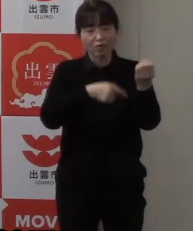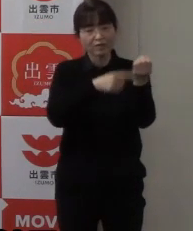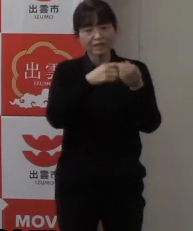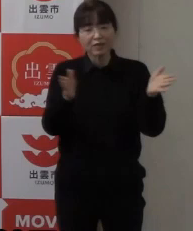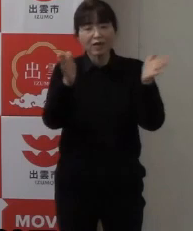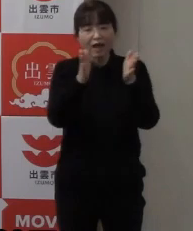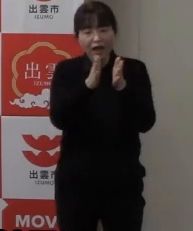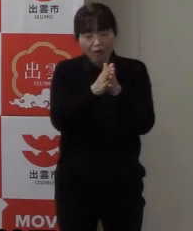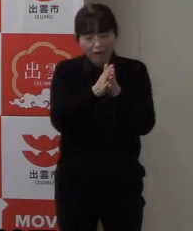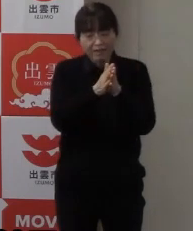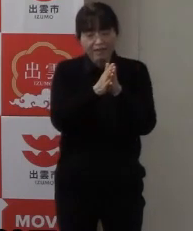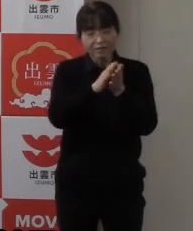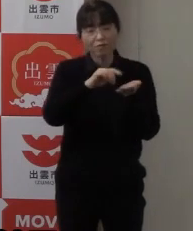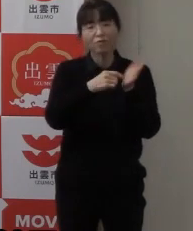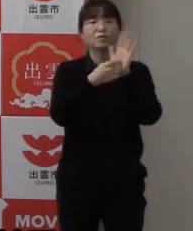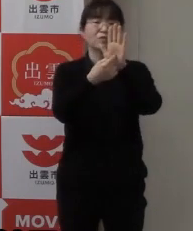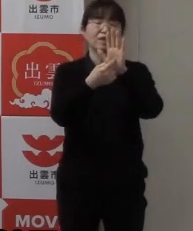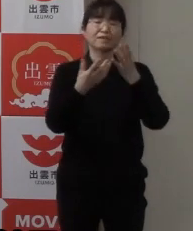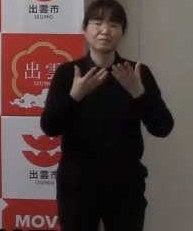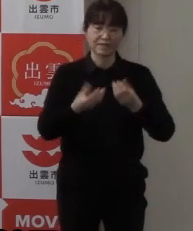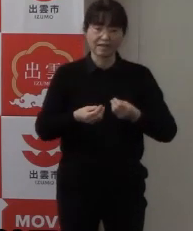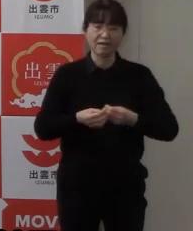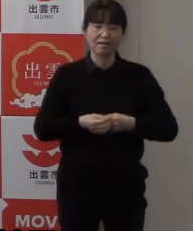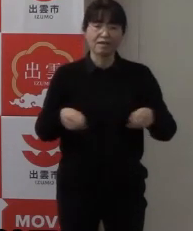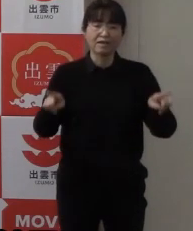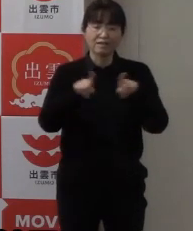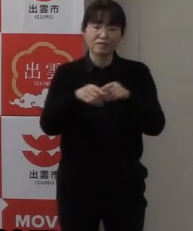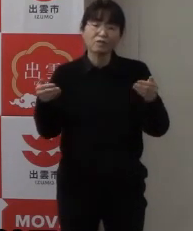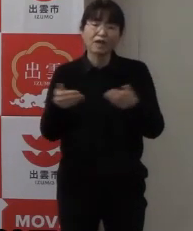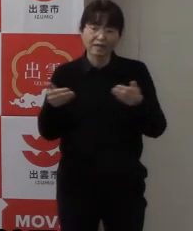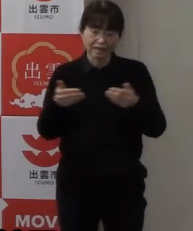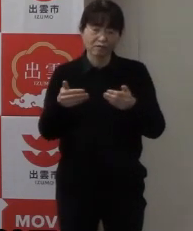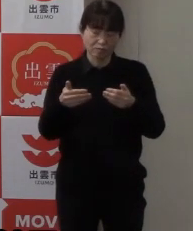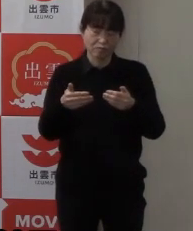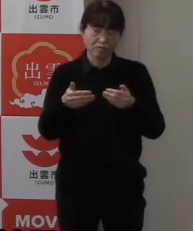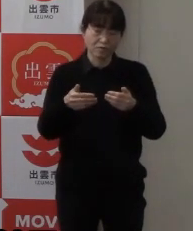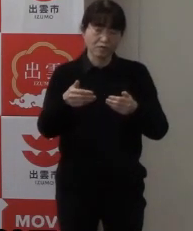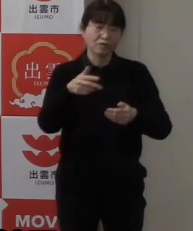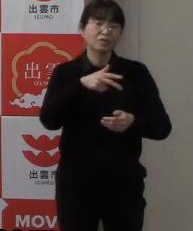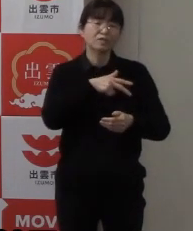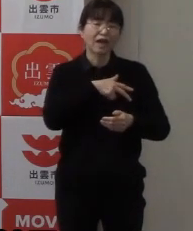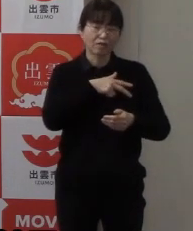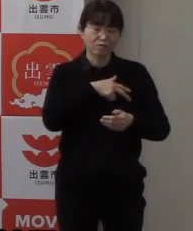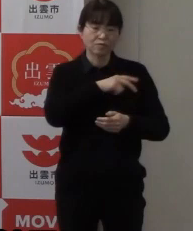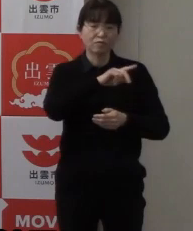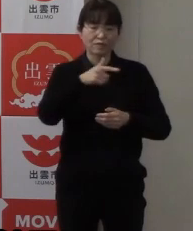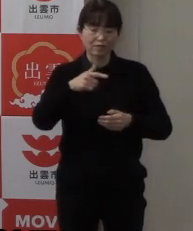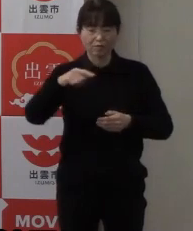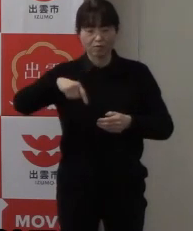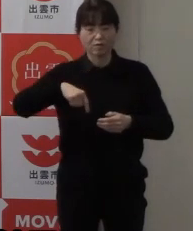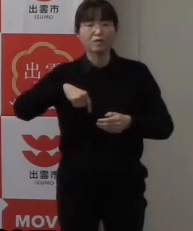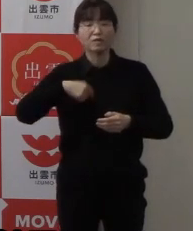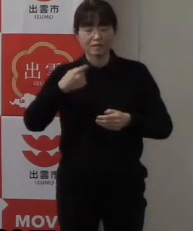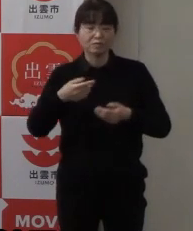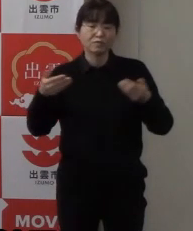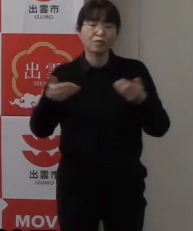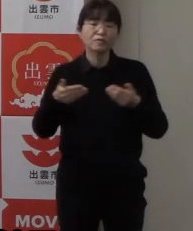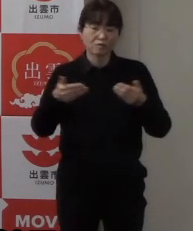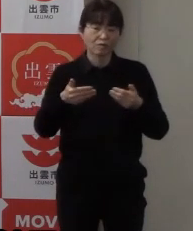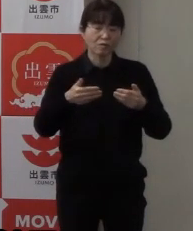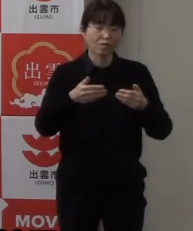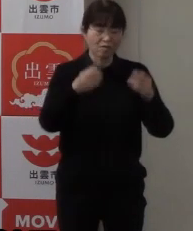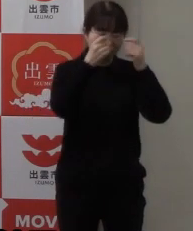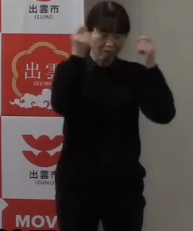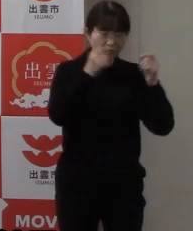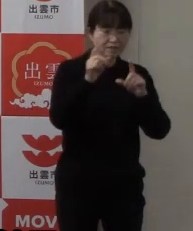ものを表現されたということであります。共に働く部下やスタッフのワークライフバランスを考え、自らも仕事と私生活を楽し